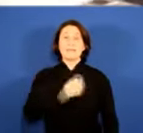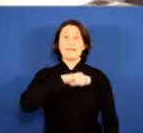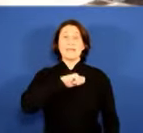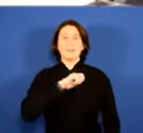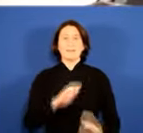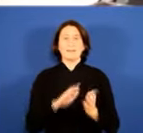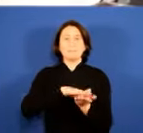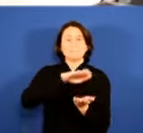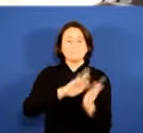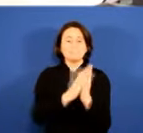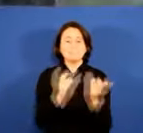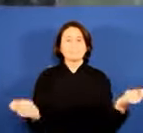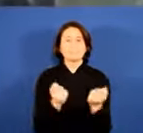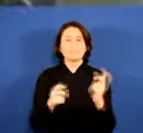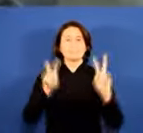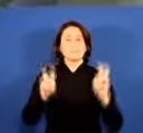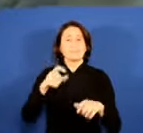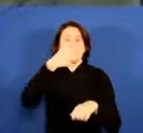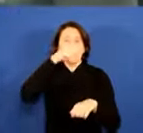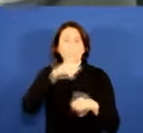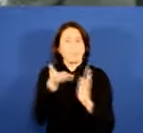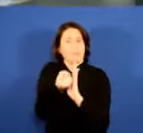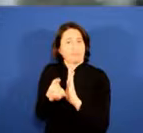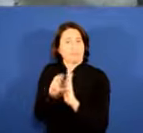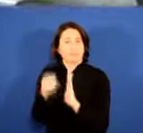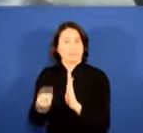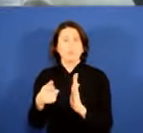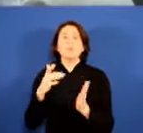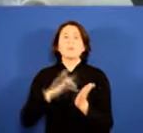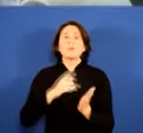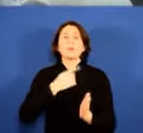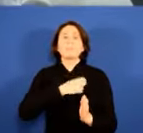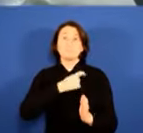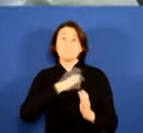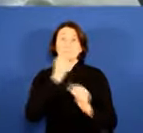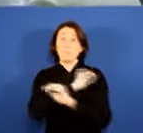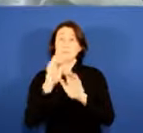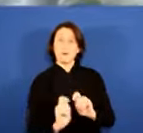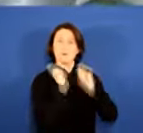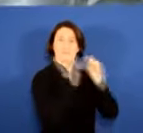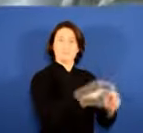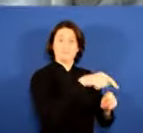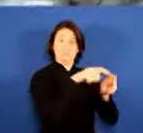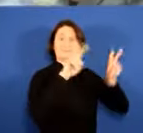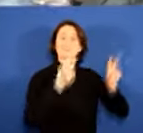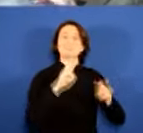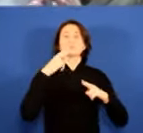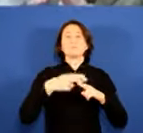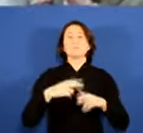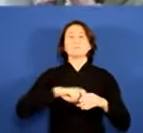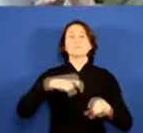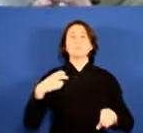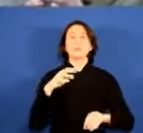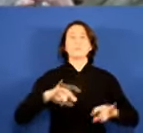sukaldaritzari eta ardoari buruzko liburu onenak aintzatesten dituzte. Mikel Garaizabal sommelier eta enologoak idatzi du